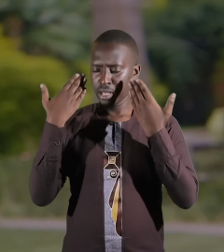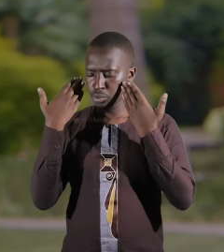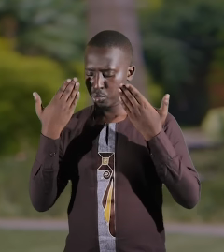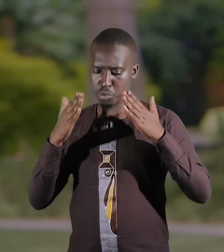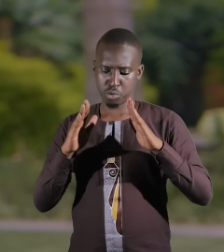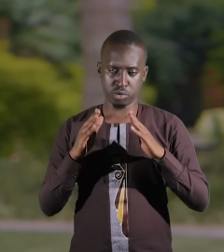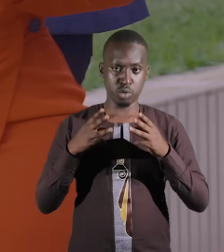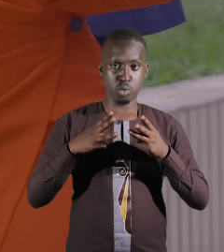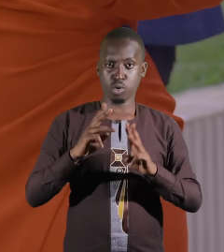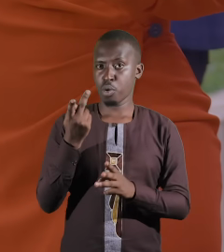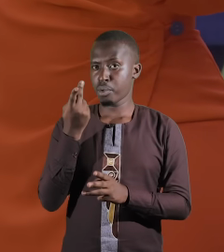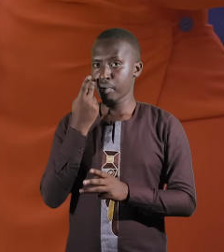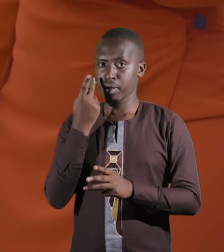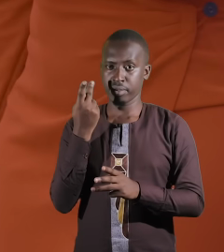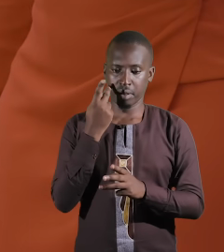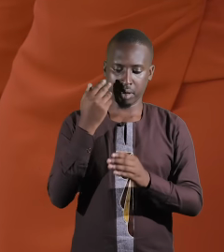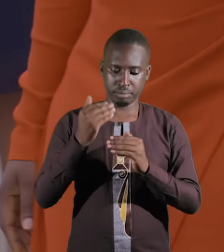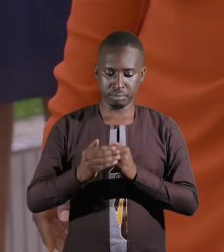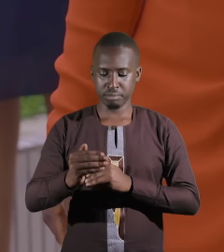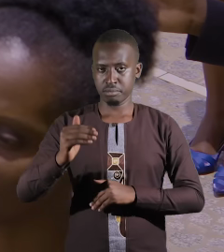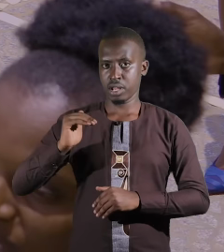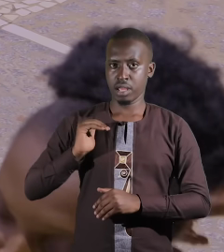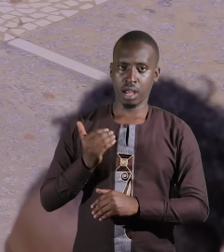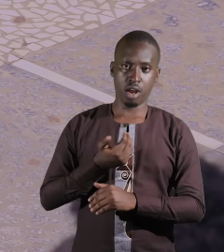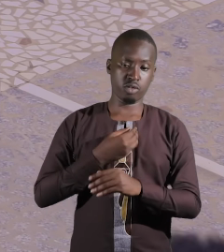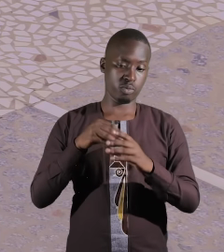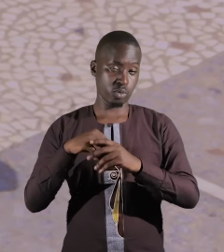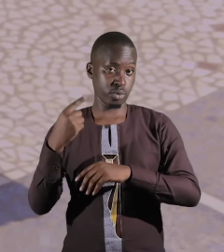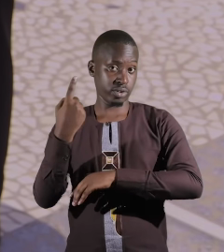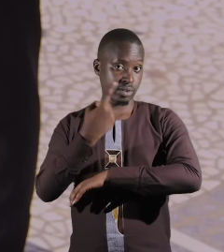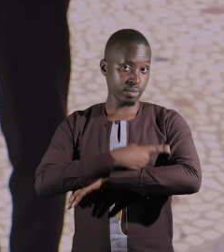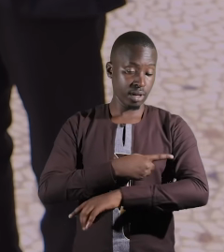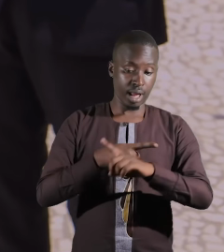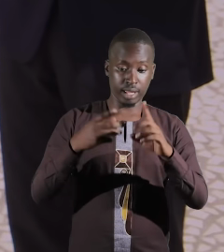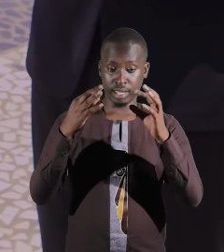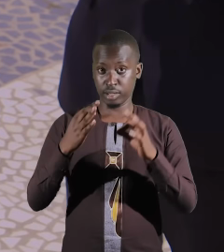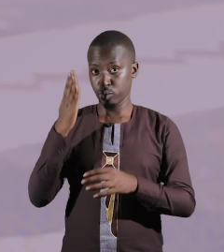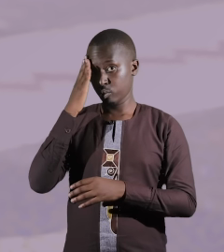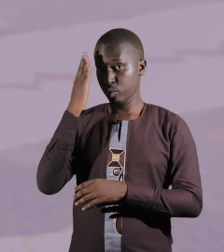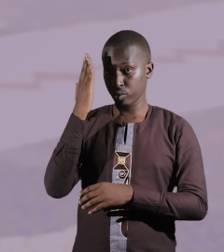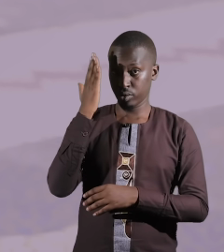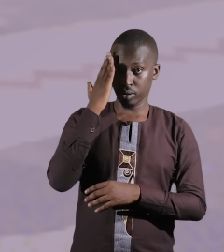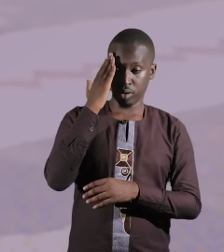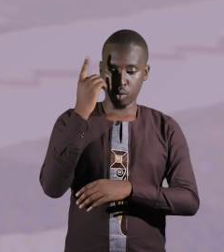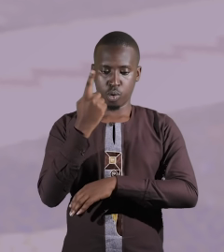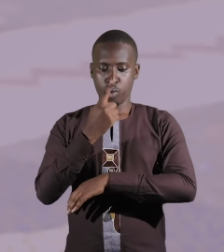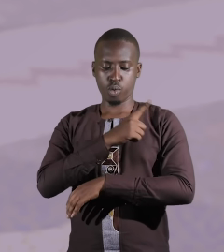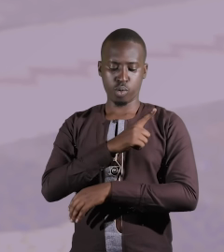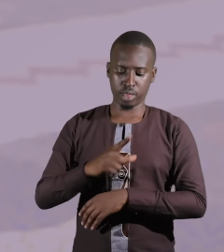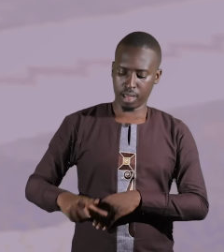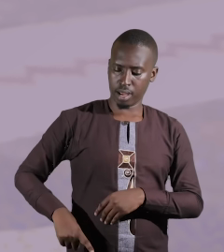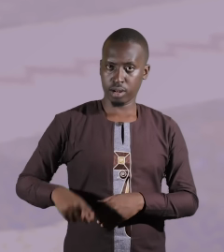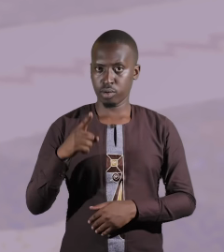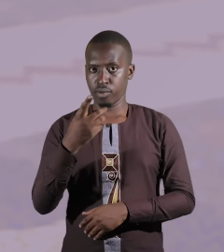nituzi uko bimeze bikiri mbere ya chumuru mumuzima usicha tuzi nuku witeka ihu